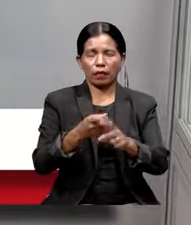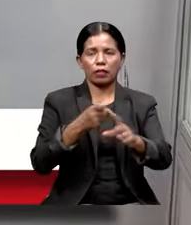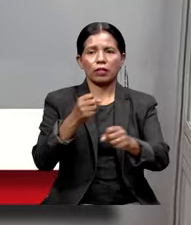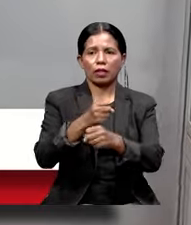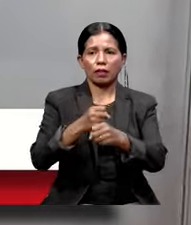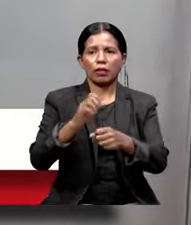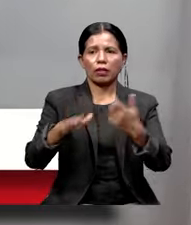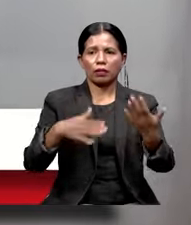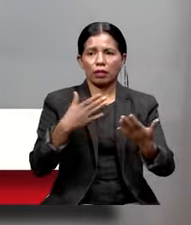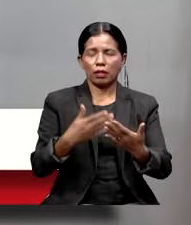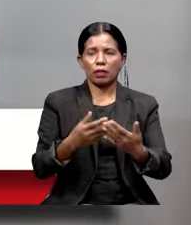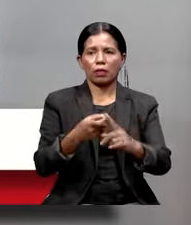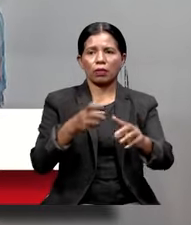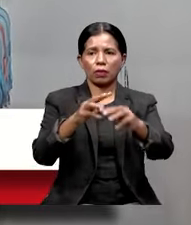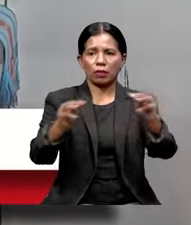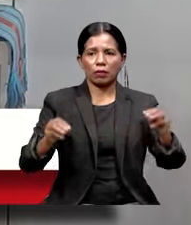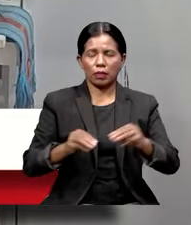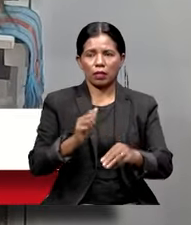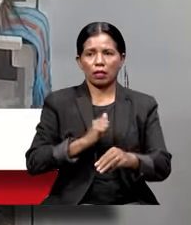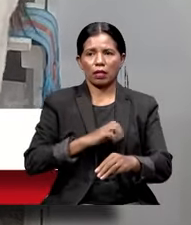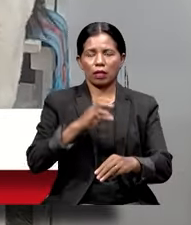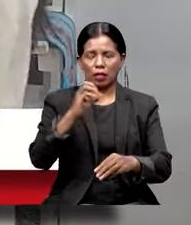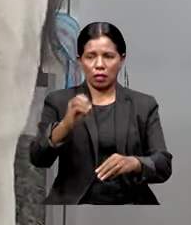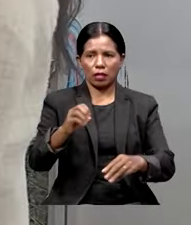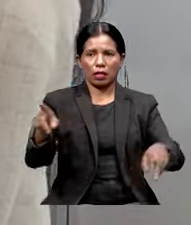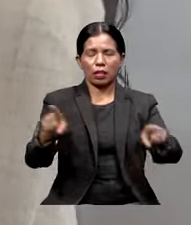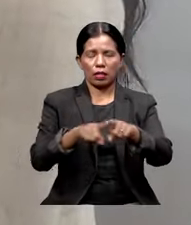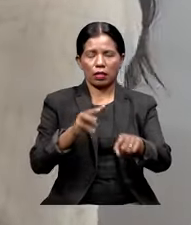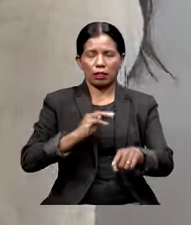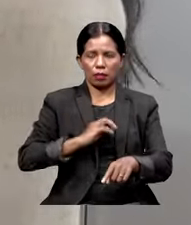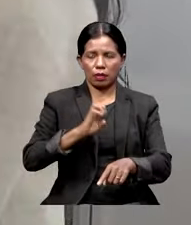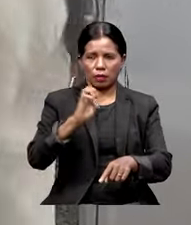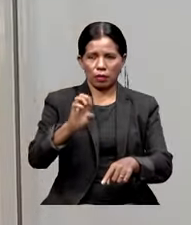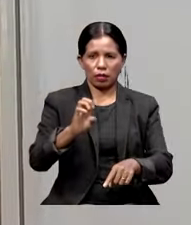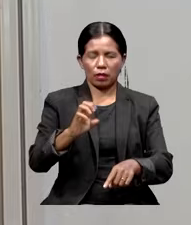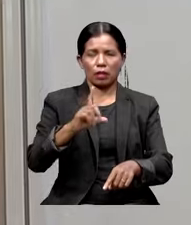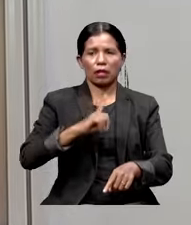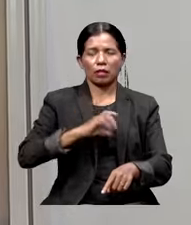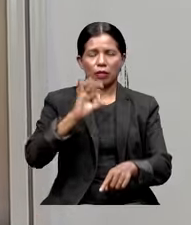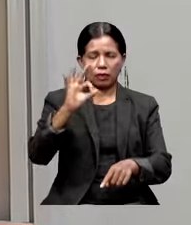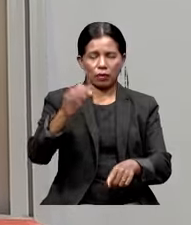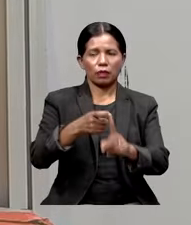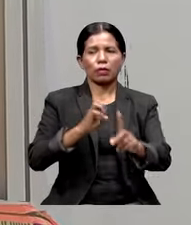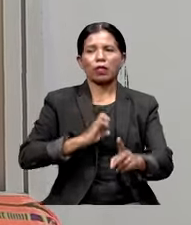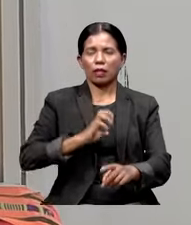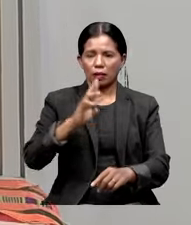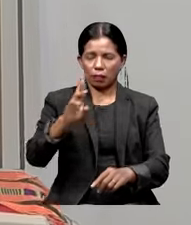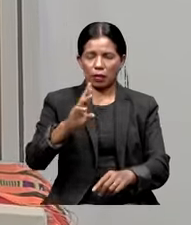sirle mak balu si municipio Ainaro. Ane sang mau bisi. Ya mos letefo husi ermera, no mos ya